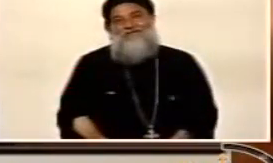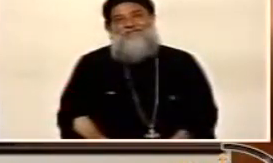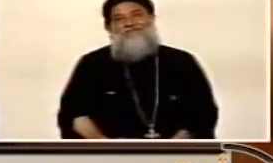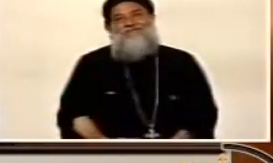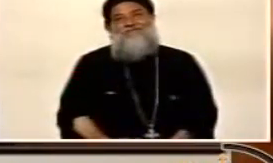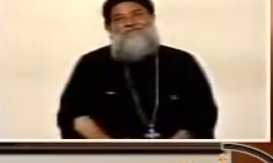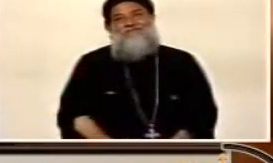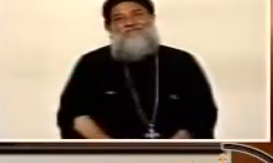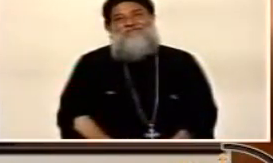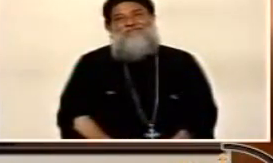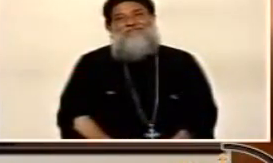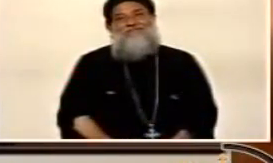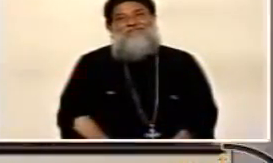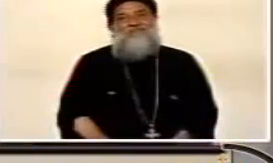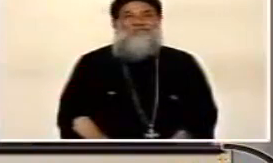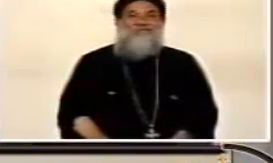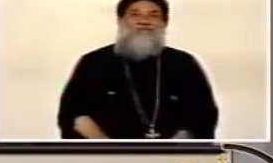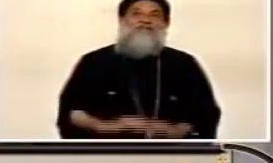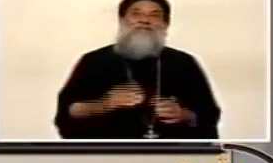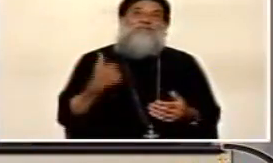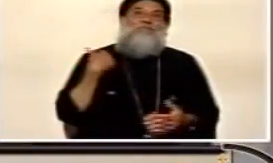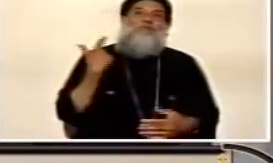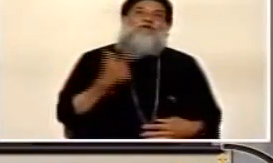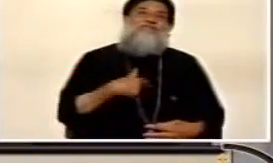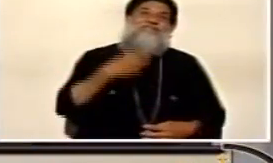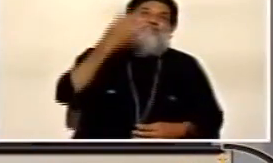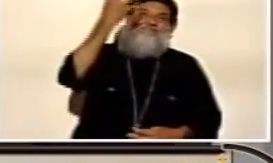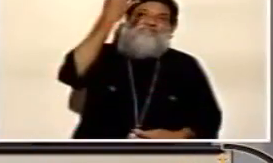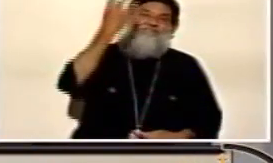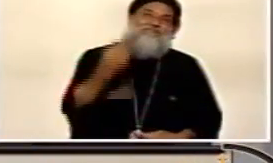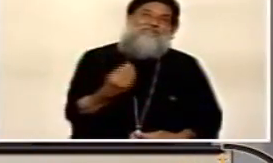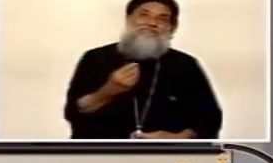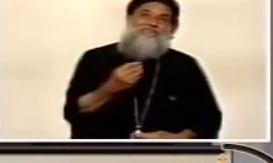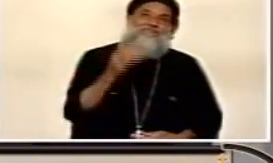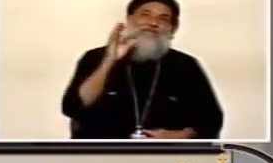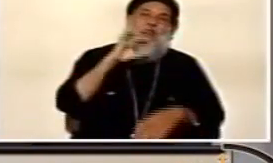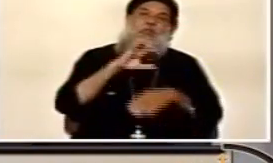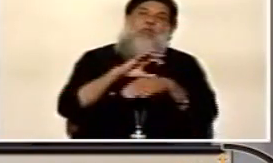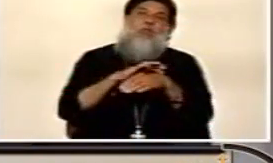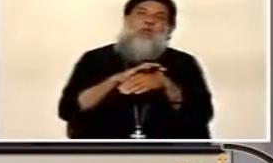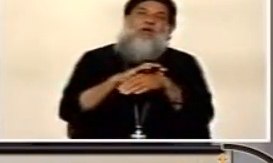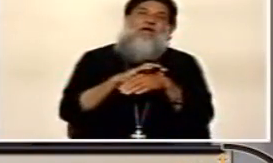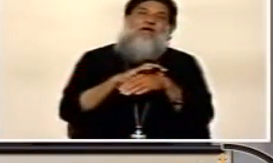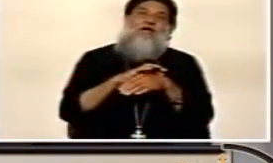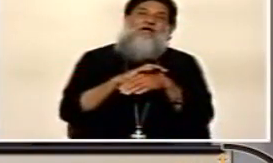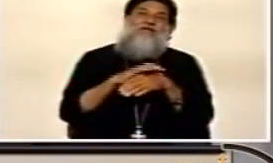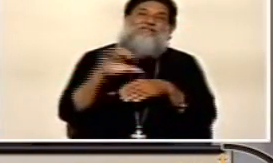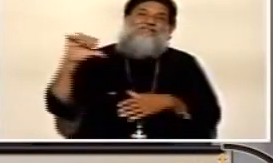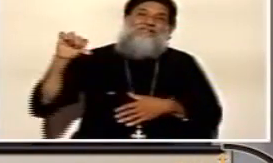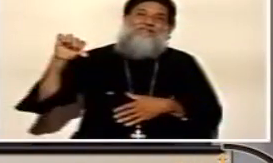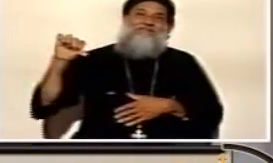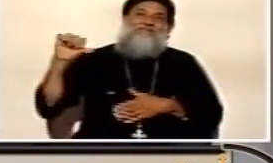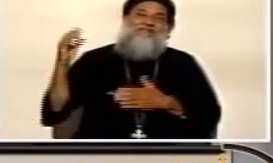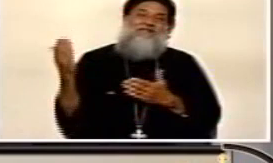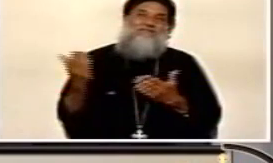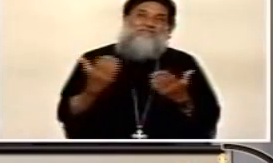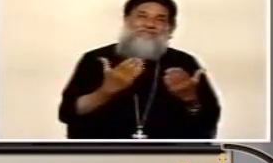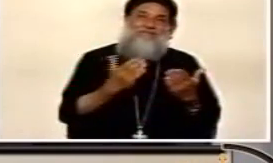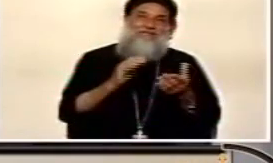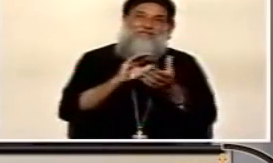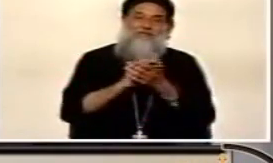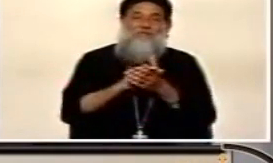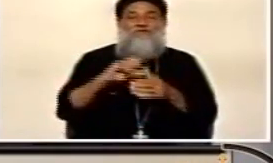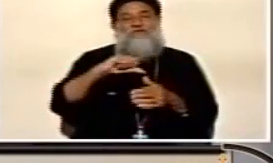حاضر سيدنا. إنجيل العشية من إنجيل معلمنا لوقا البشير إصحاح التاسع. ودعا تلاميذه